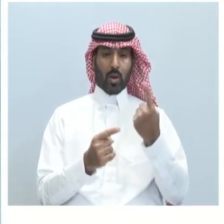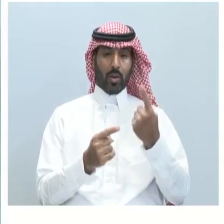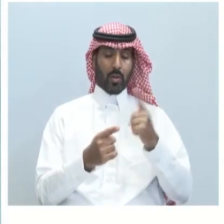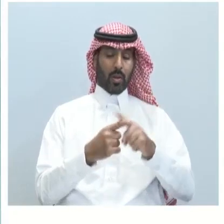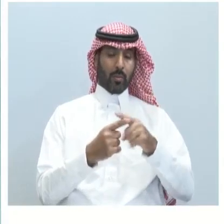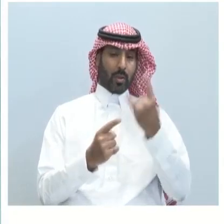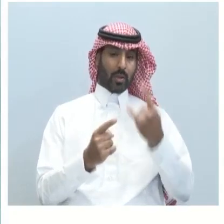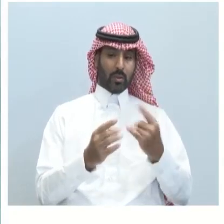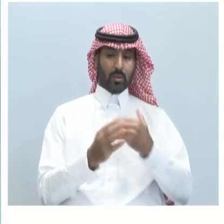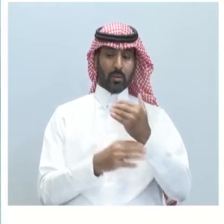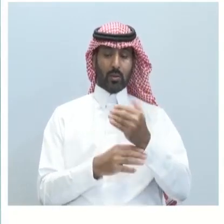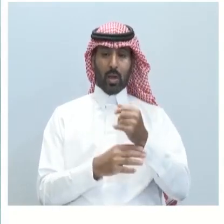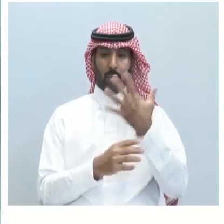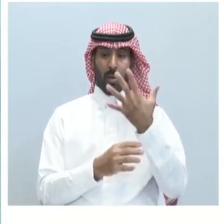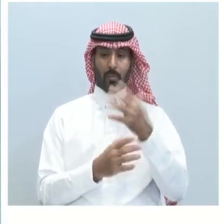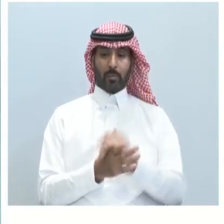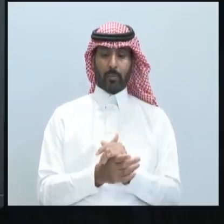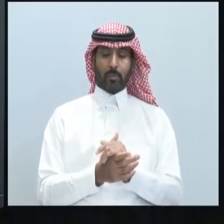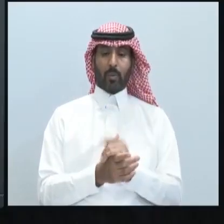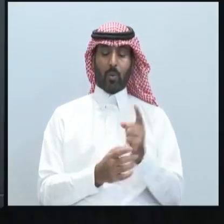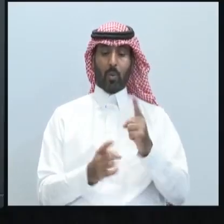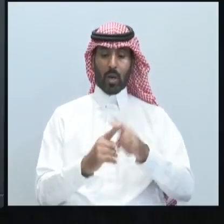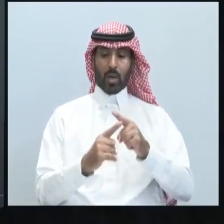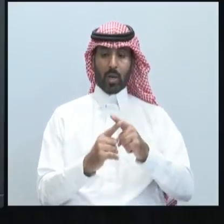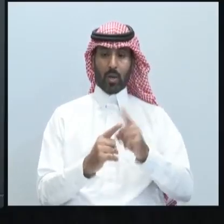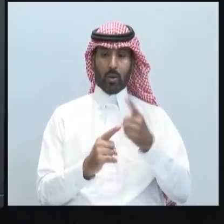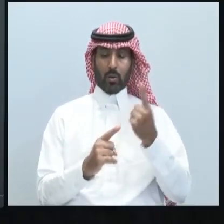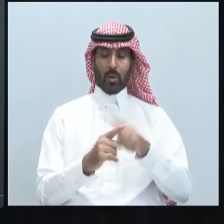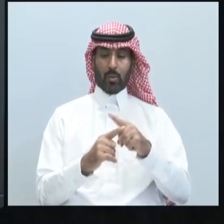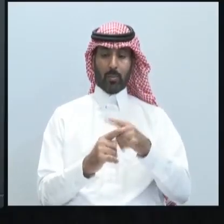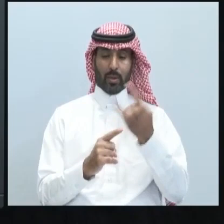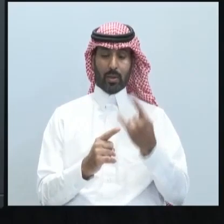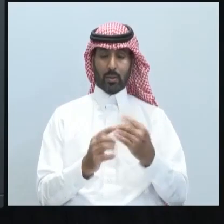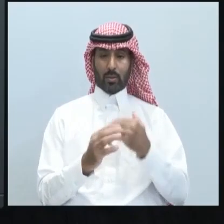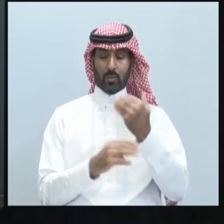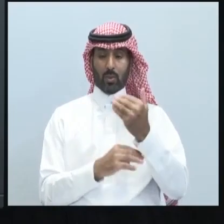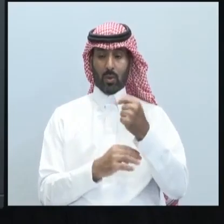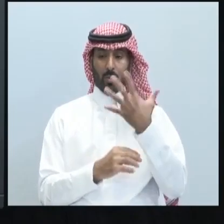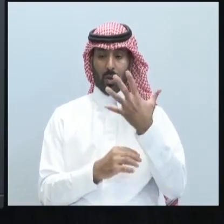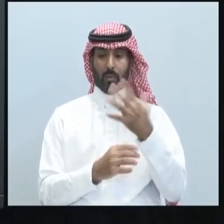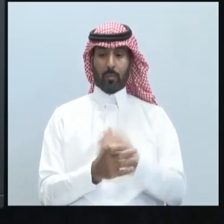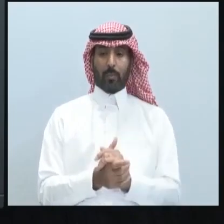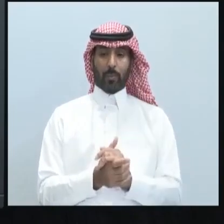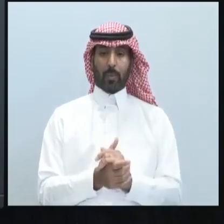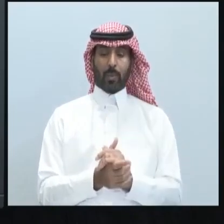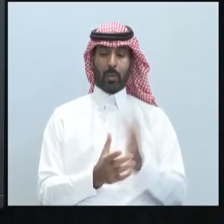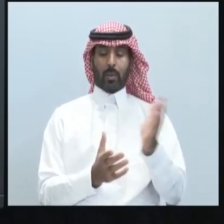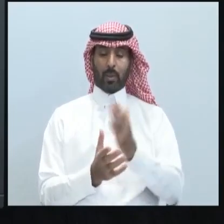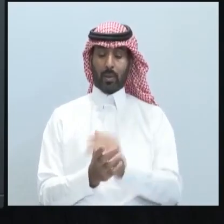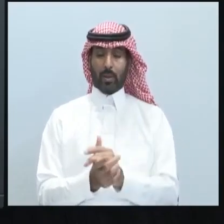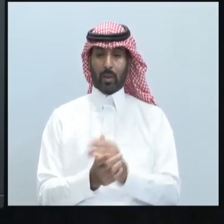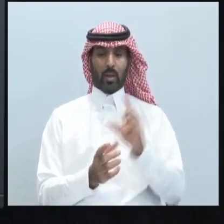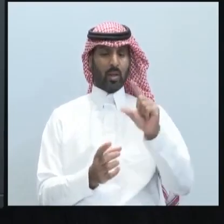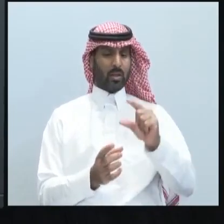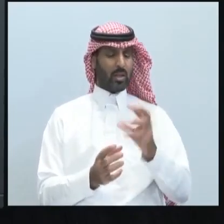ضرب عشره اس سالب خمسه واحد ضرب عشره والسالب خمسه ليش لانه ابجد مين ابجد تركيز